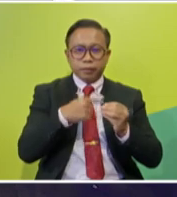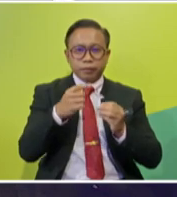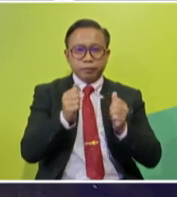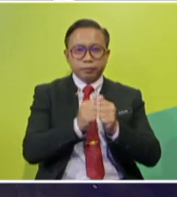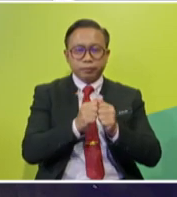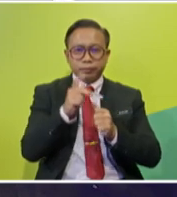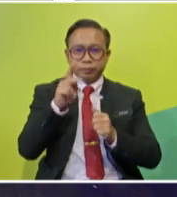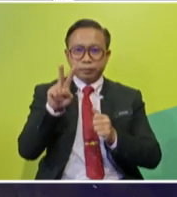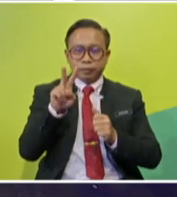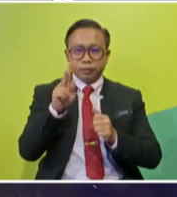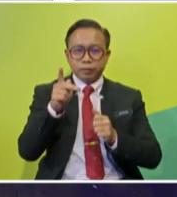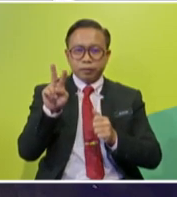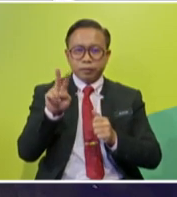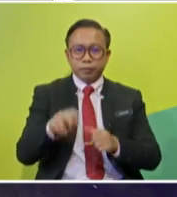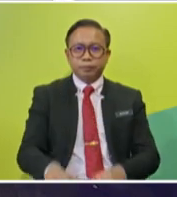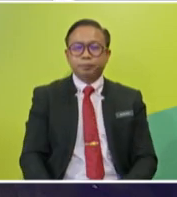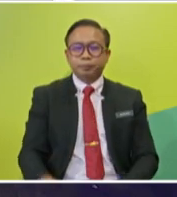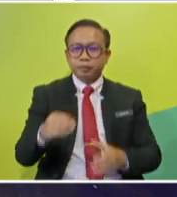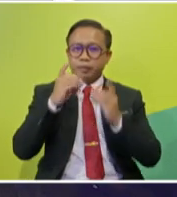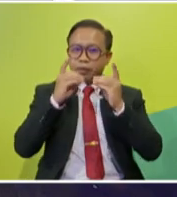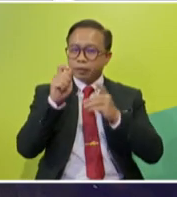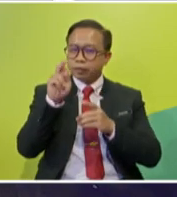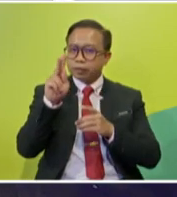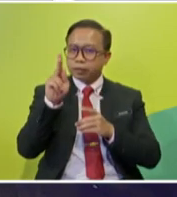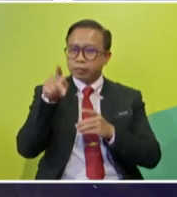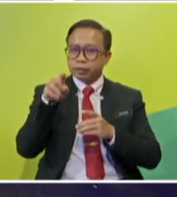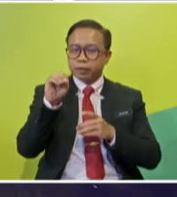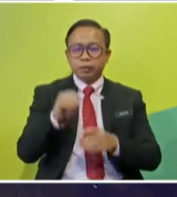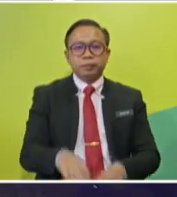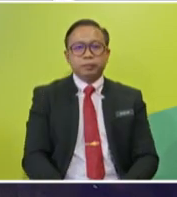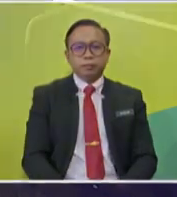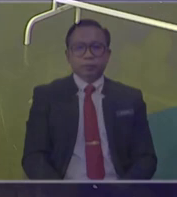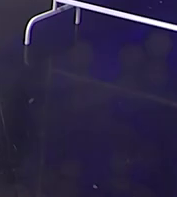dengan gaby-cabi Cabi ini semuanya dididik TVN